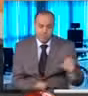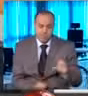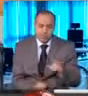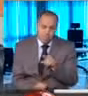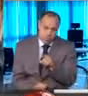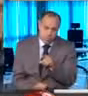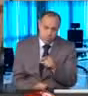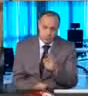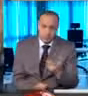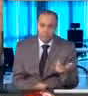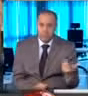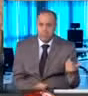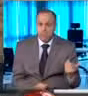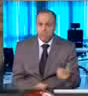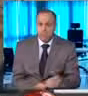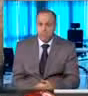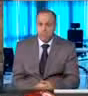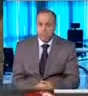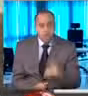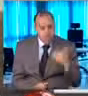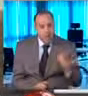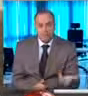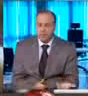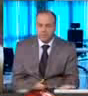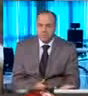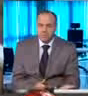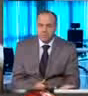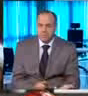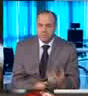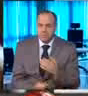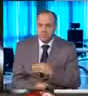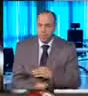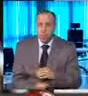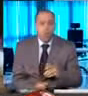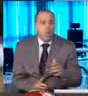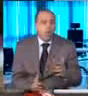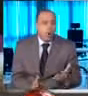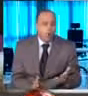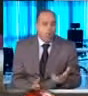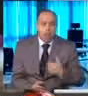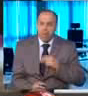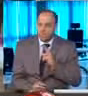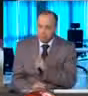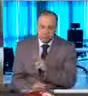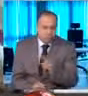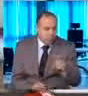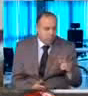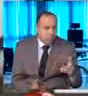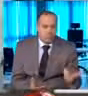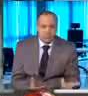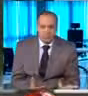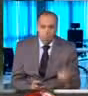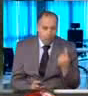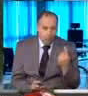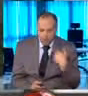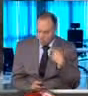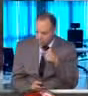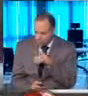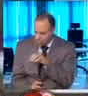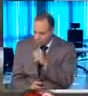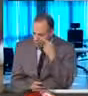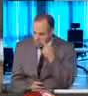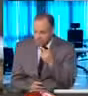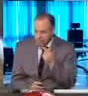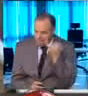محطوطين من بعد. وما يلقى معناها ما يبقاش يدور من بلاصة لبلاصة، يلقى في بلاصة واحدة